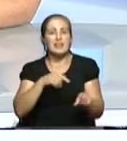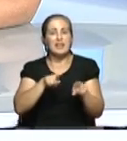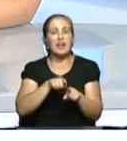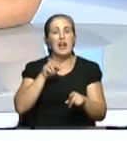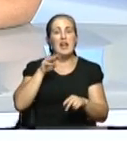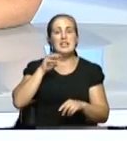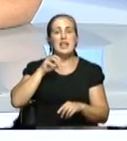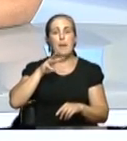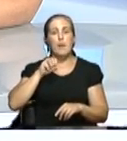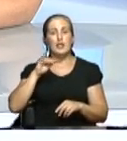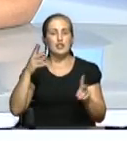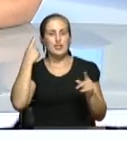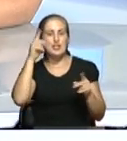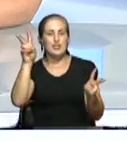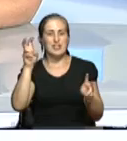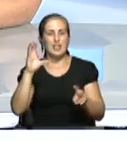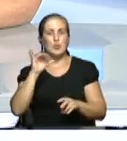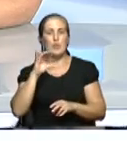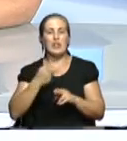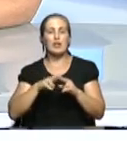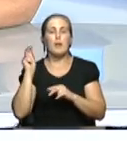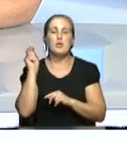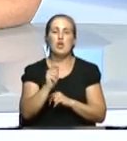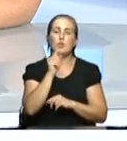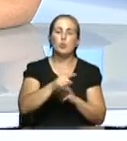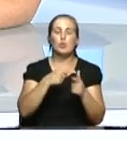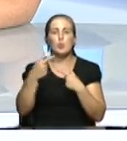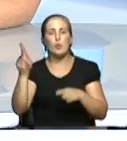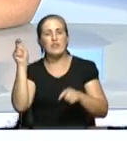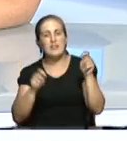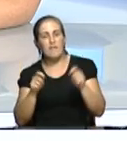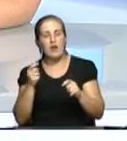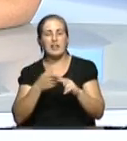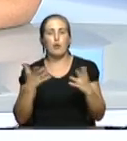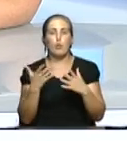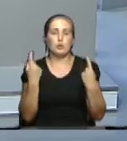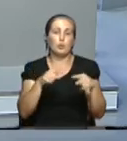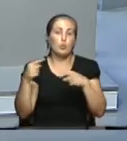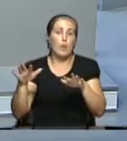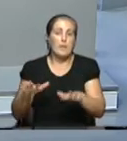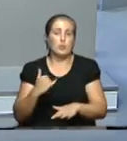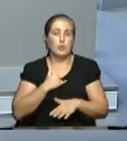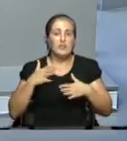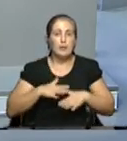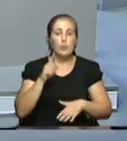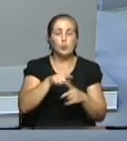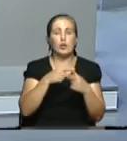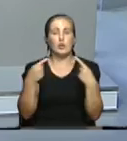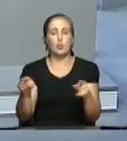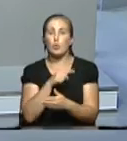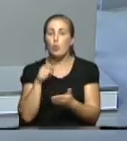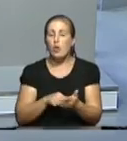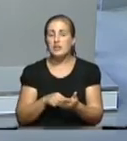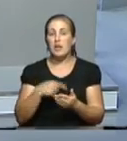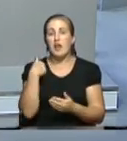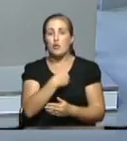сувенир на приезжая на тот или иной фестивале или посещая то или иное место у нас крыму тот или иной город ну и